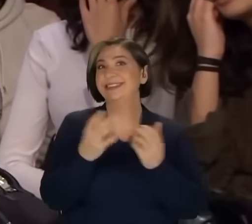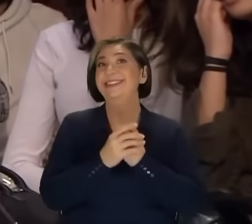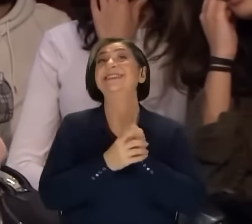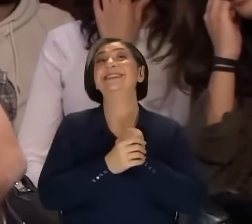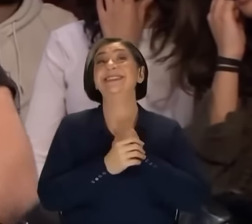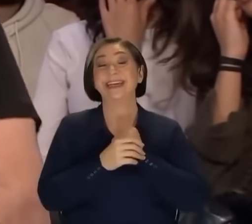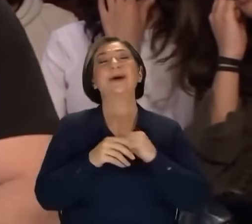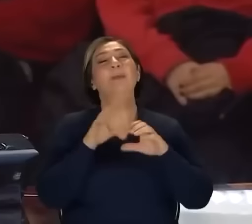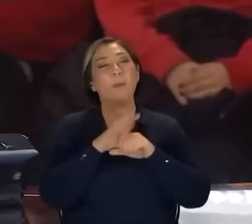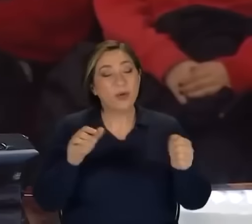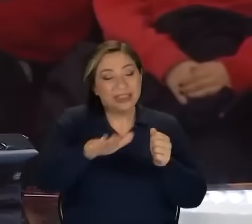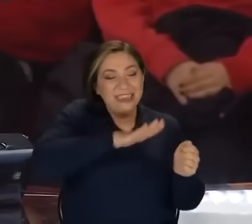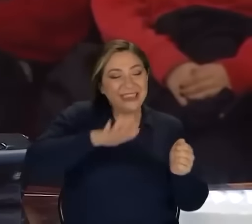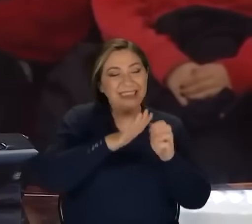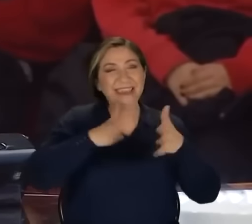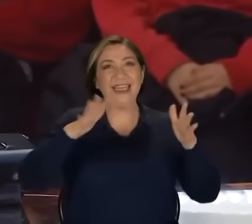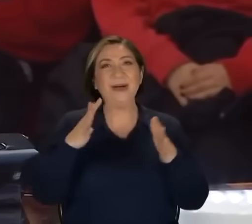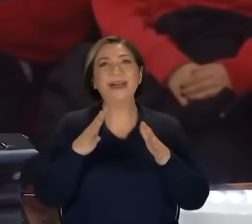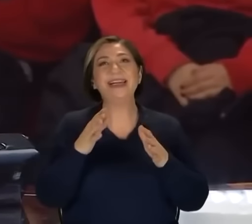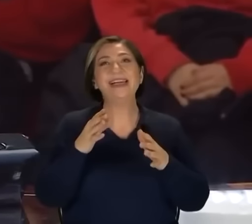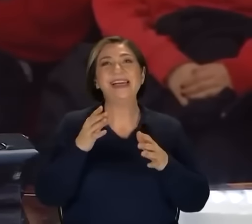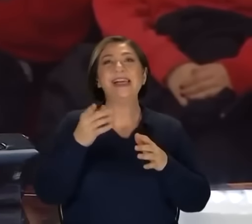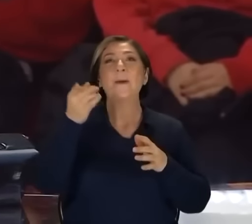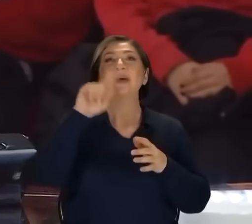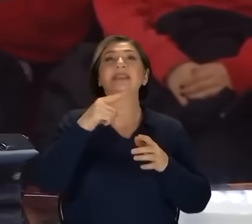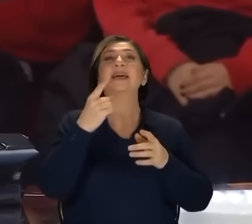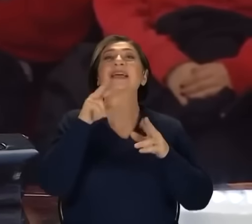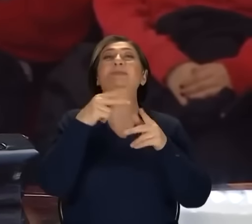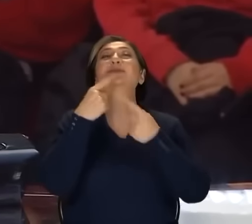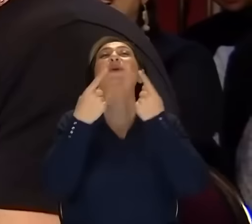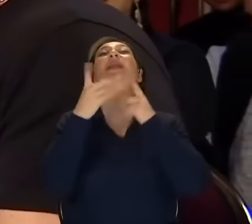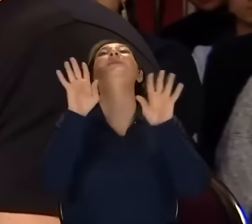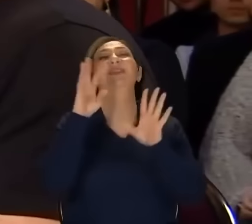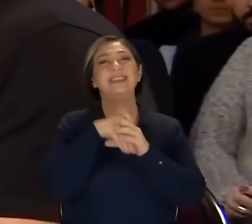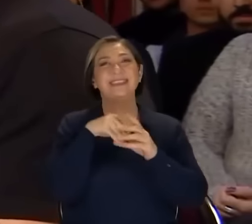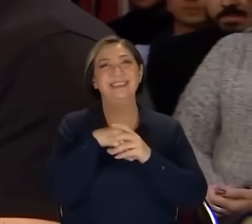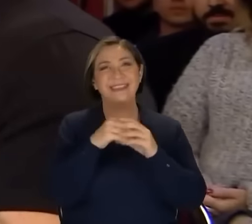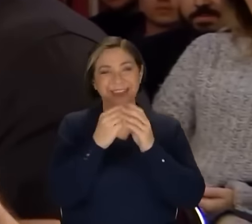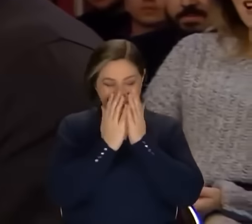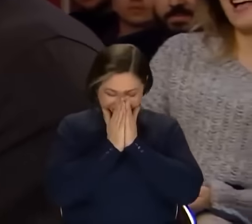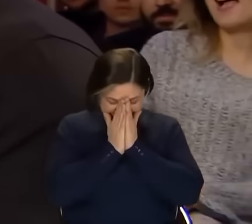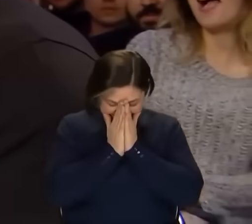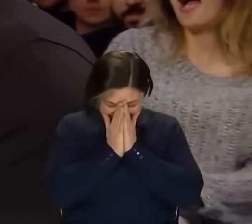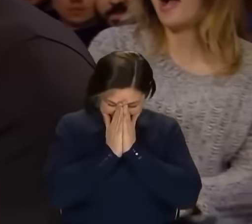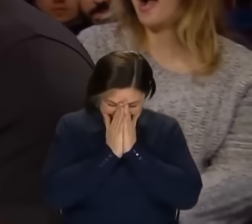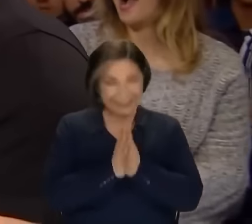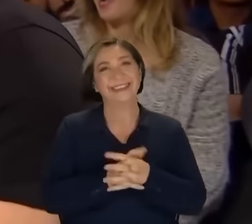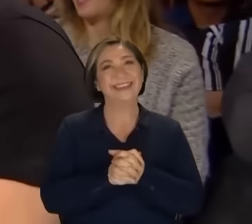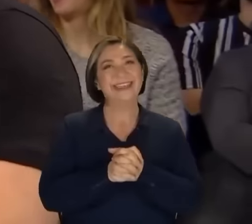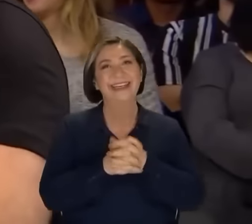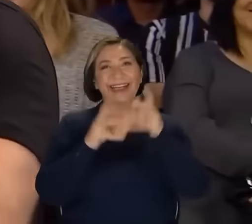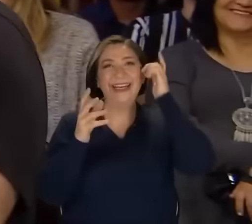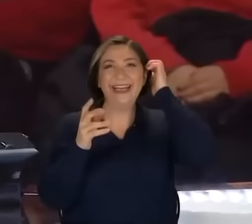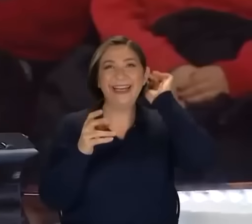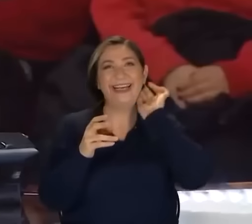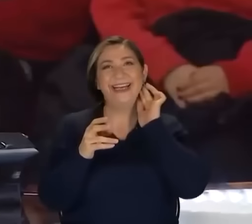söyleyebilir miyim bu diyebiliriz Hani başka bir şekilde ifade edilemeyeceği için tabii buradan sevenlerimizi